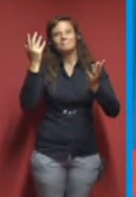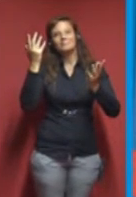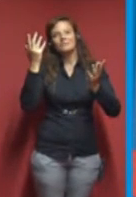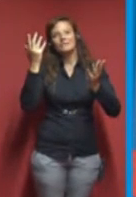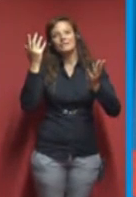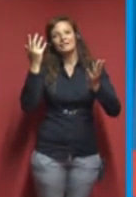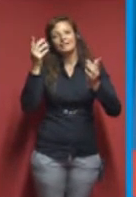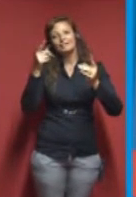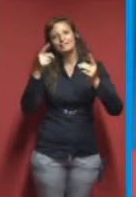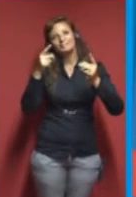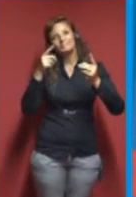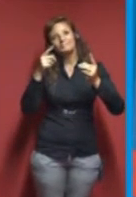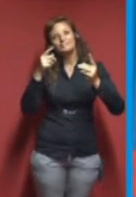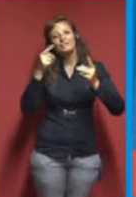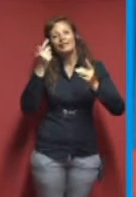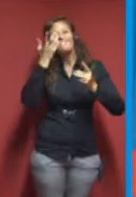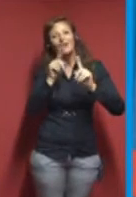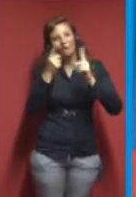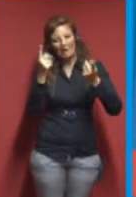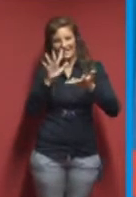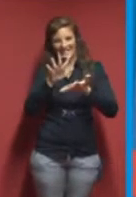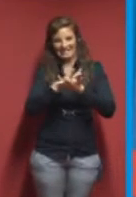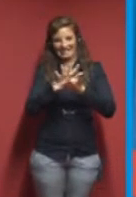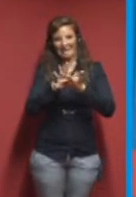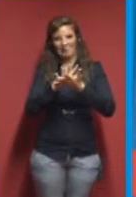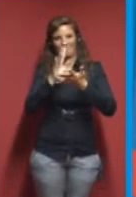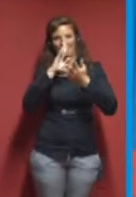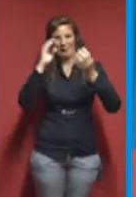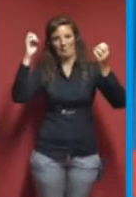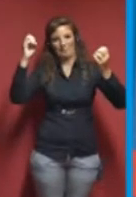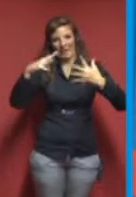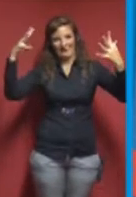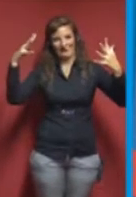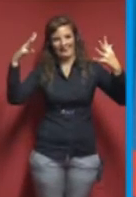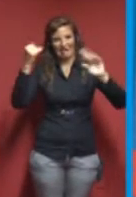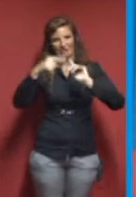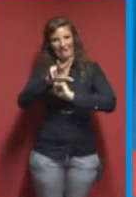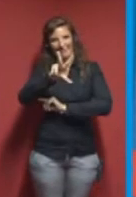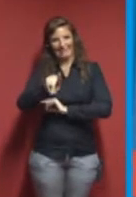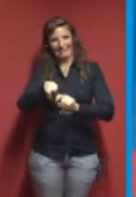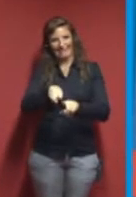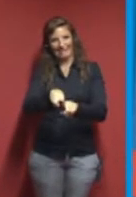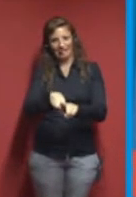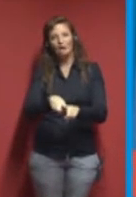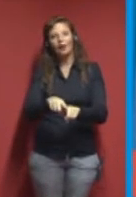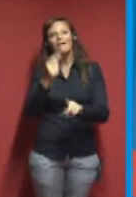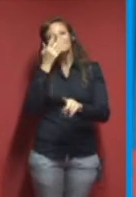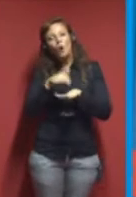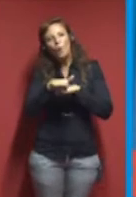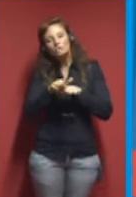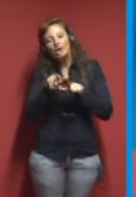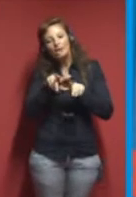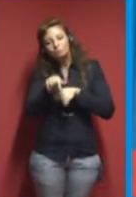introdurre la stampa magica in 3d per i giocattoli